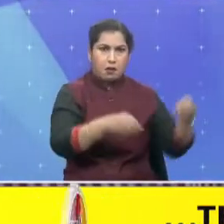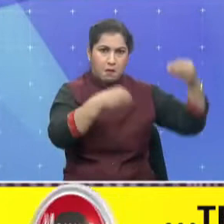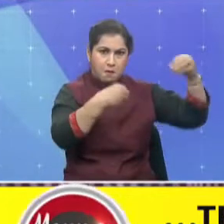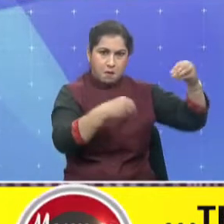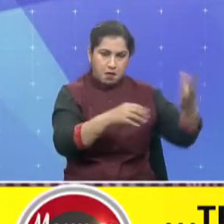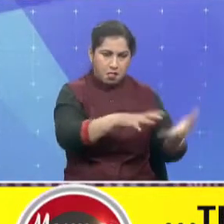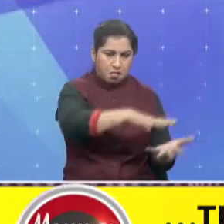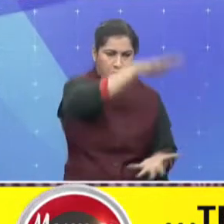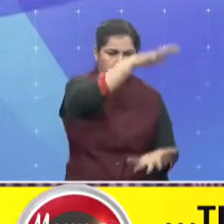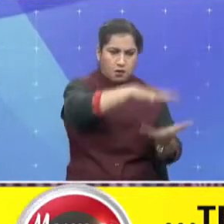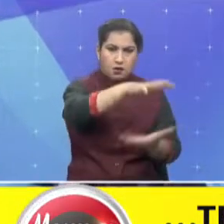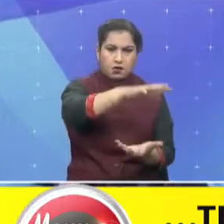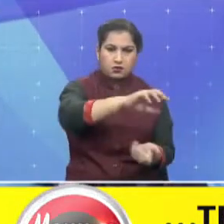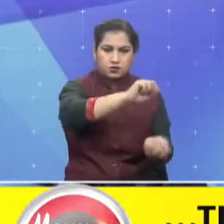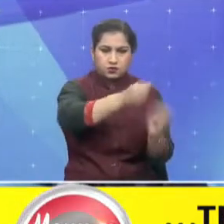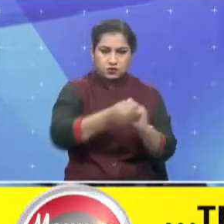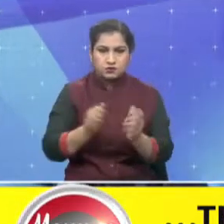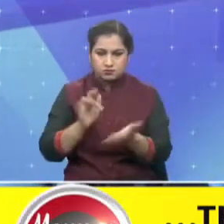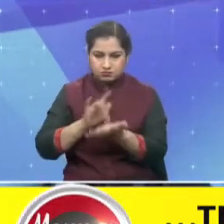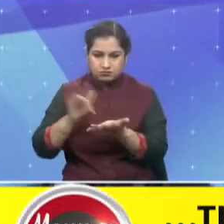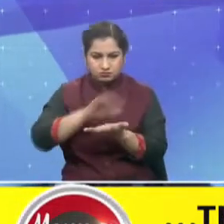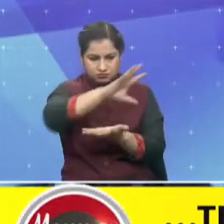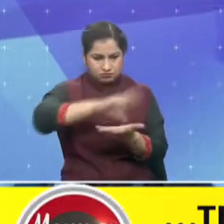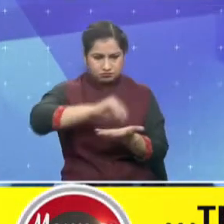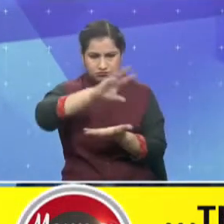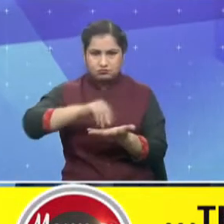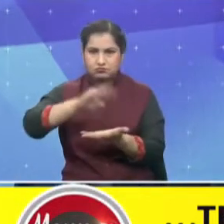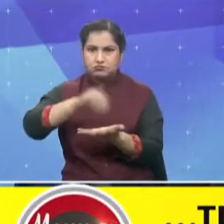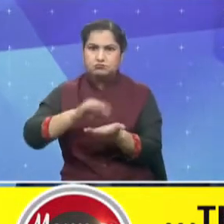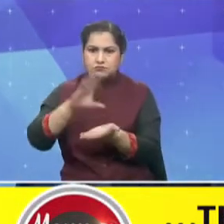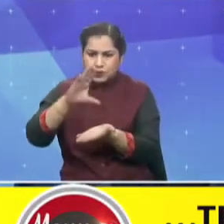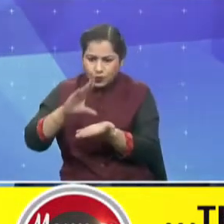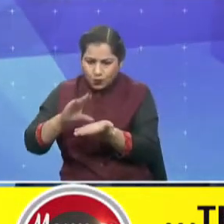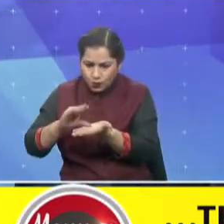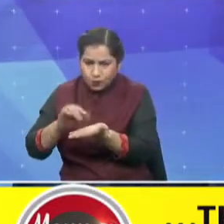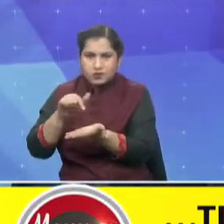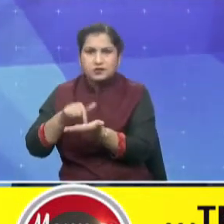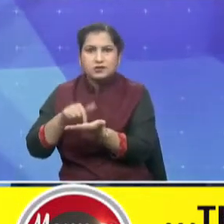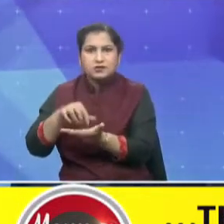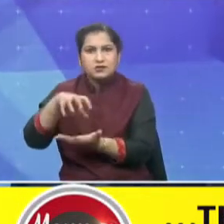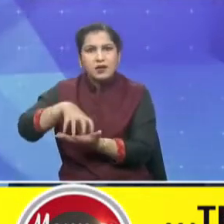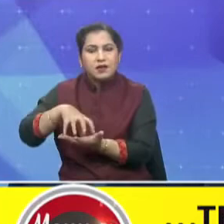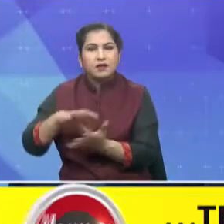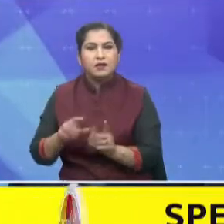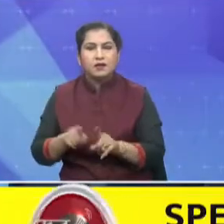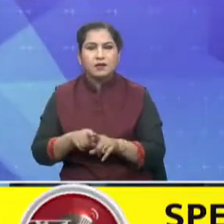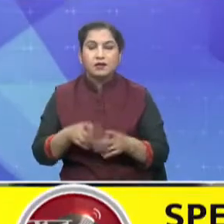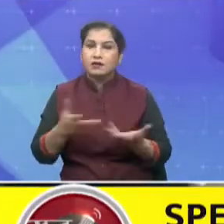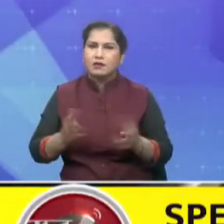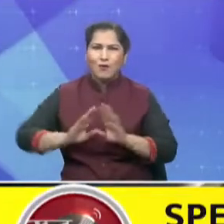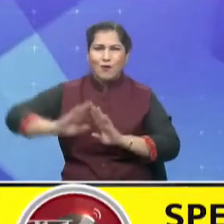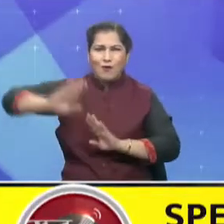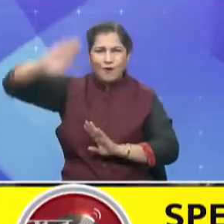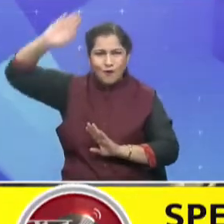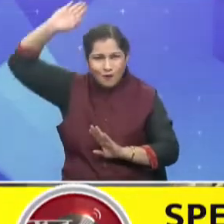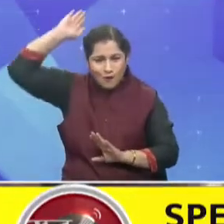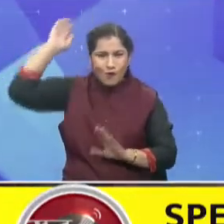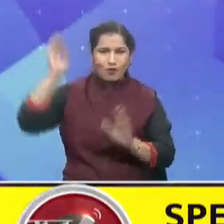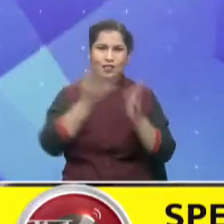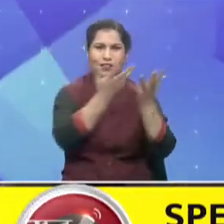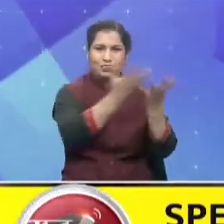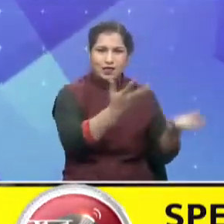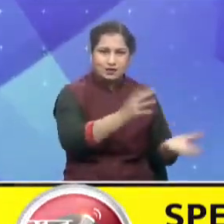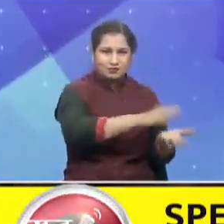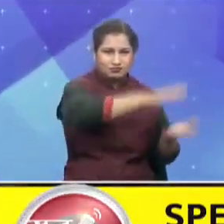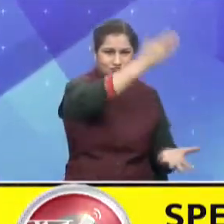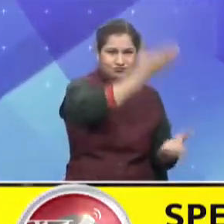ढेर डिजिटाइज होकर कंप्यूटर के फोल्डर में समाते जा रहे हैं। जितना पुराना और पेंडिंग मटेरियल